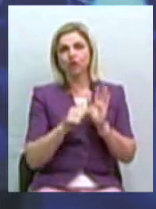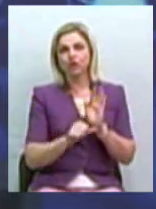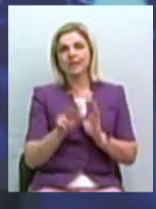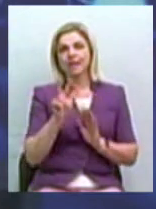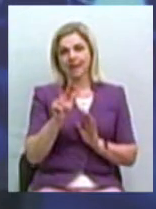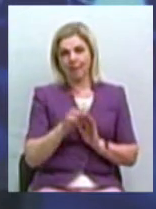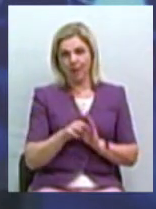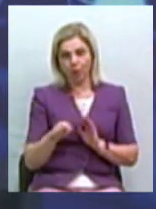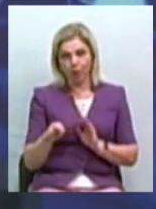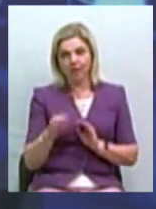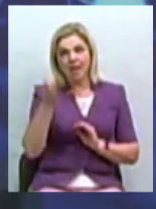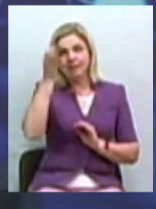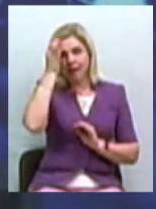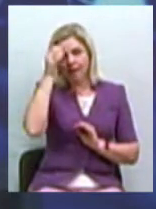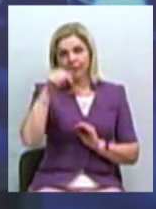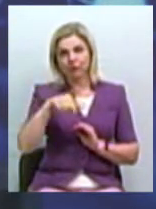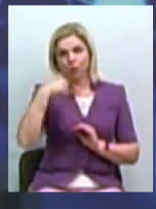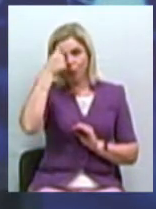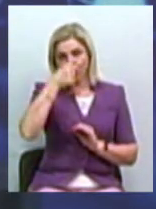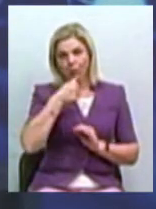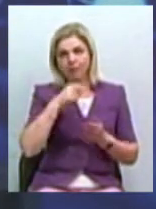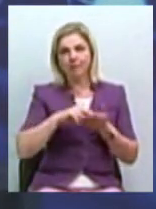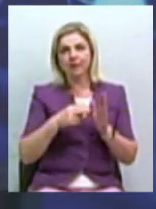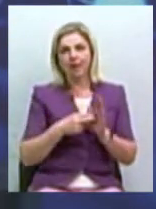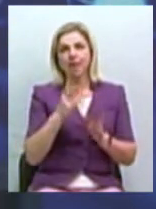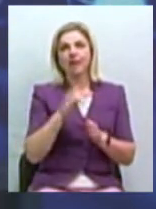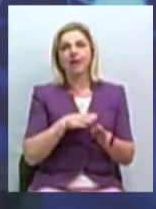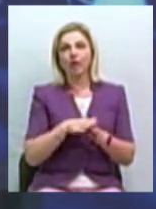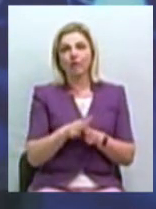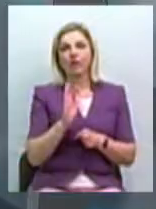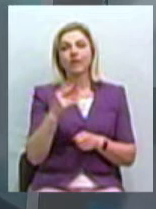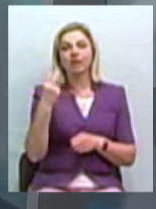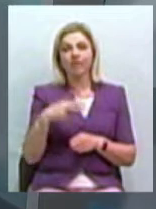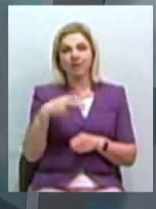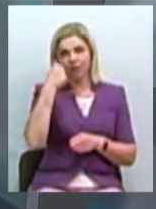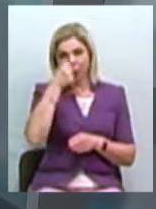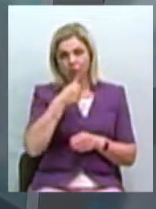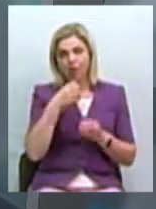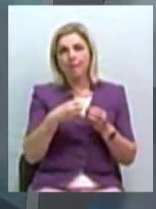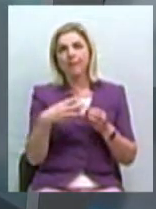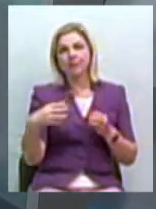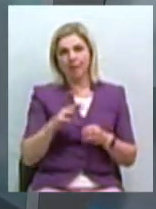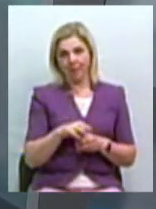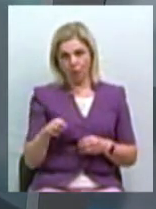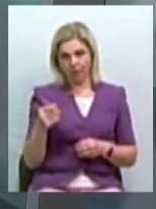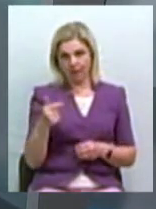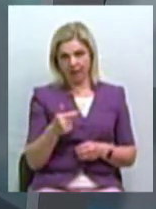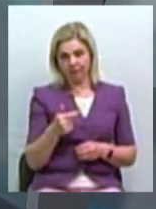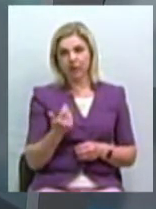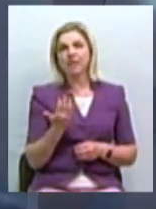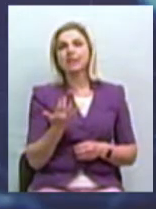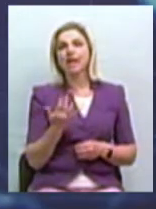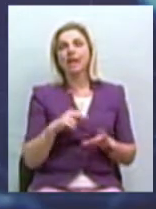63 мільйони. Нагадаємо, що в цьому році планується на реалізацію в 2020 році це 15 мільйонів гривень. Скільки